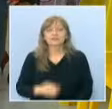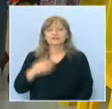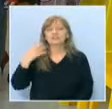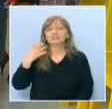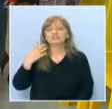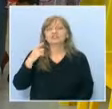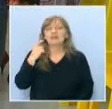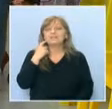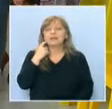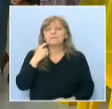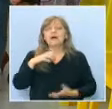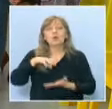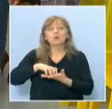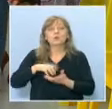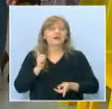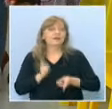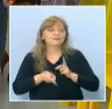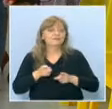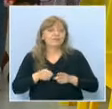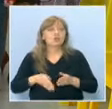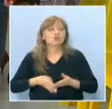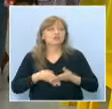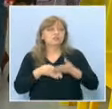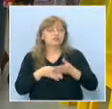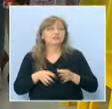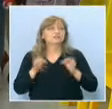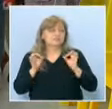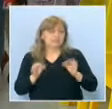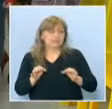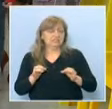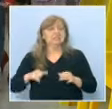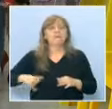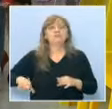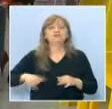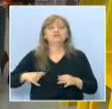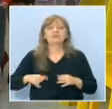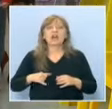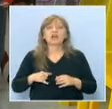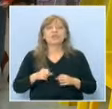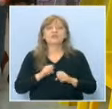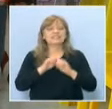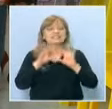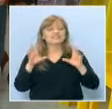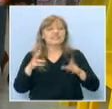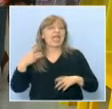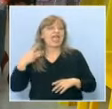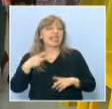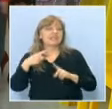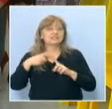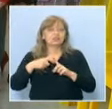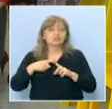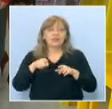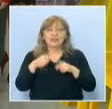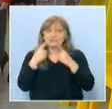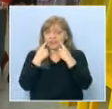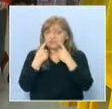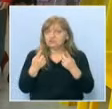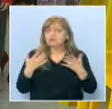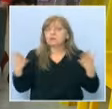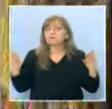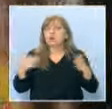Четвърта Б група репетира. Този път с подкрепата на истинска международна звезда Елица Тодорова. А тя вижда много талантливи деца в детска